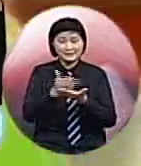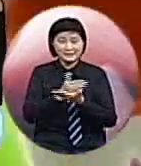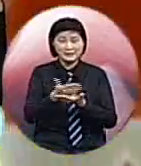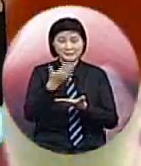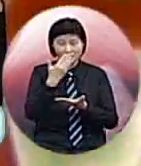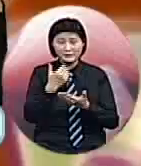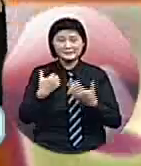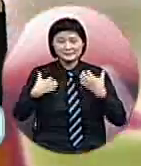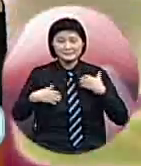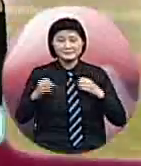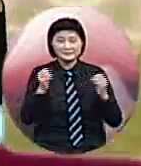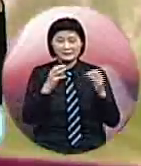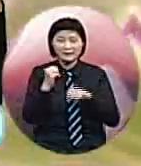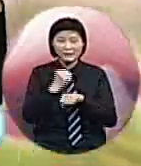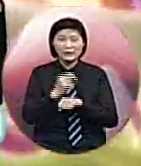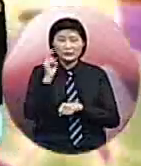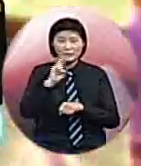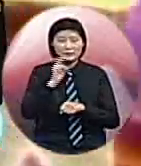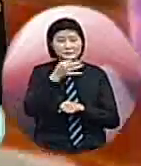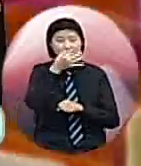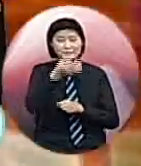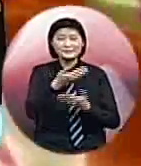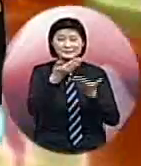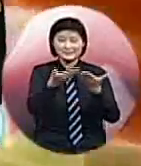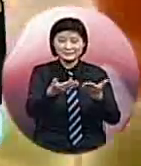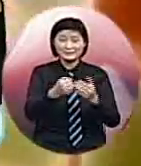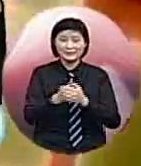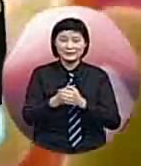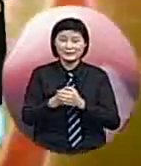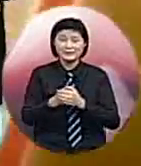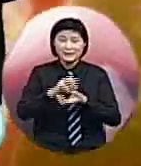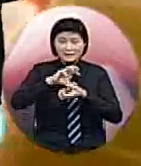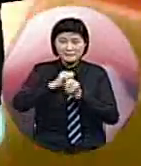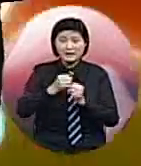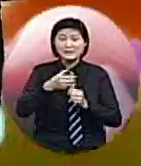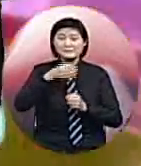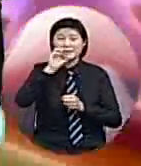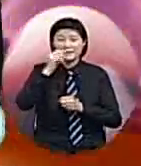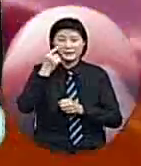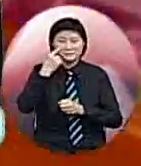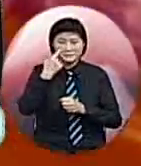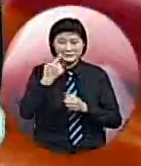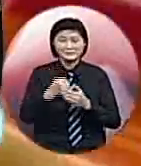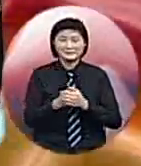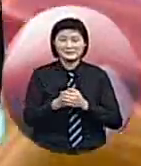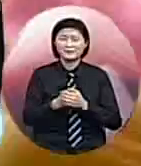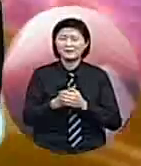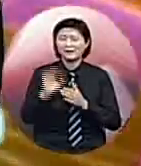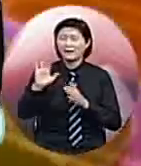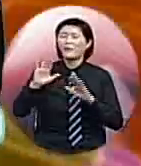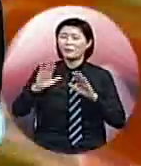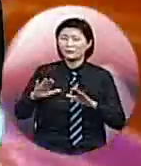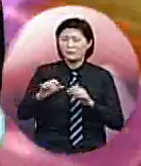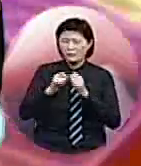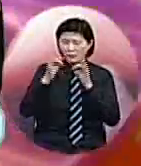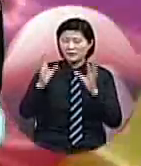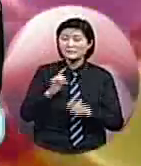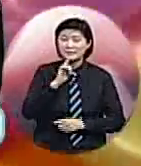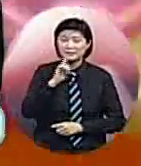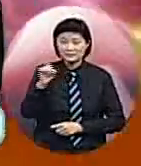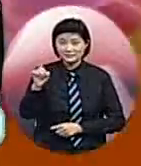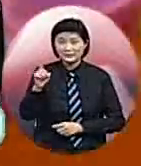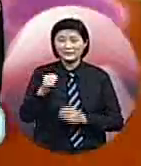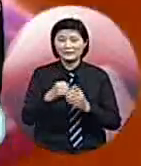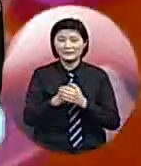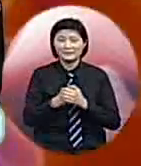얘기도 하고. 예. 노래도 내가 한 자리 부르고. 예예. 막걸리 한 잔씩 하고. 괜찮네요. 아니 근데 오늘 또 오래간만에 한 데다가